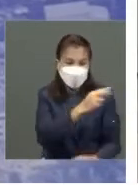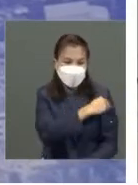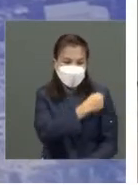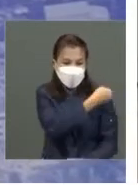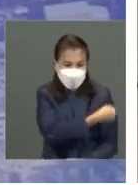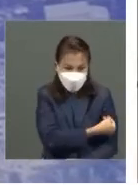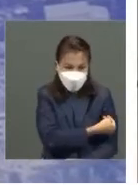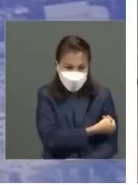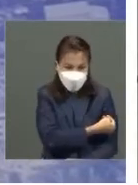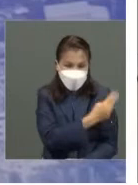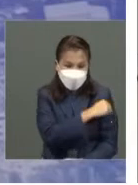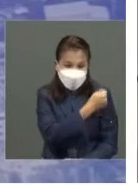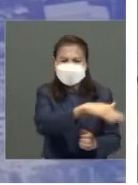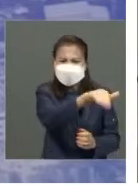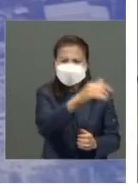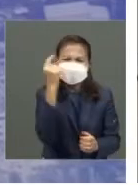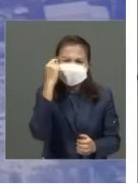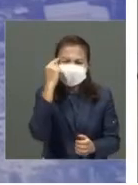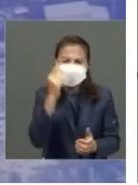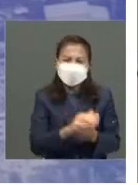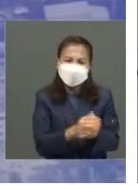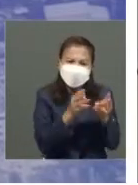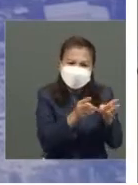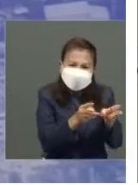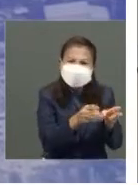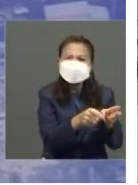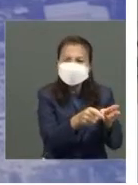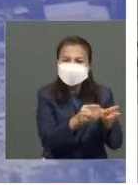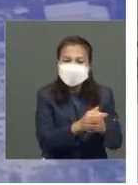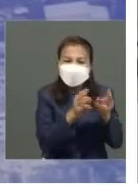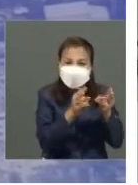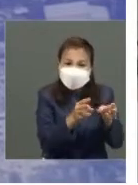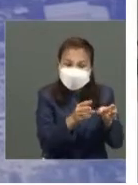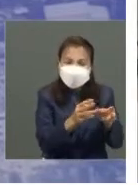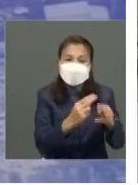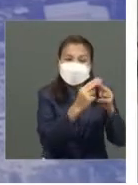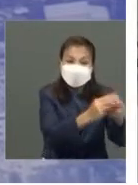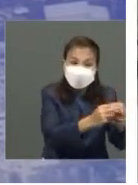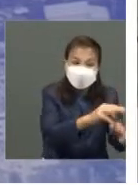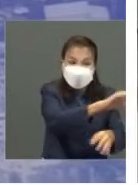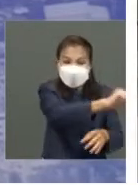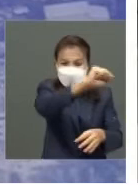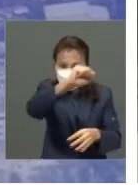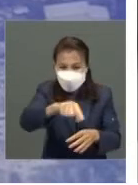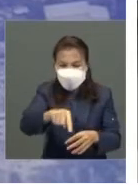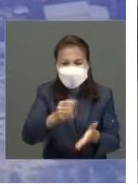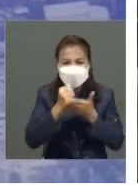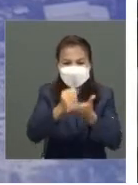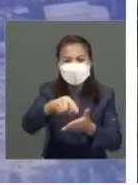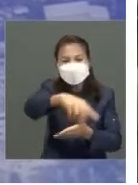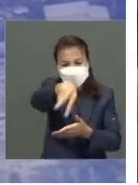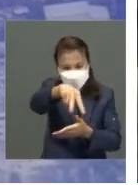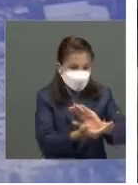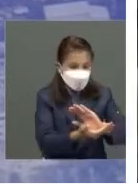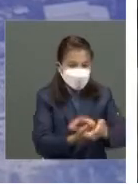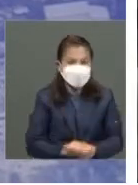อยู่ทางโรงพยาบาลเอกชนต้องใช้วิธีเอาของถ้ากำลังภาคเอกชนมาดูในสถานที่ที่รัฐจัด